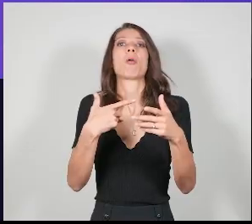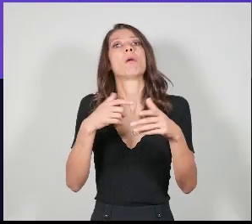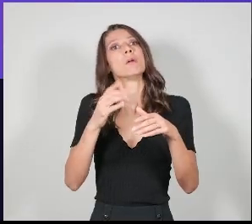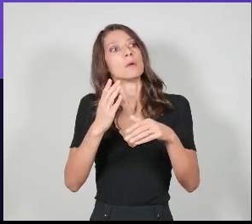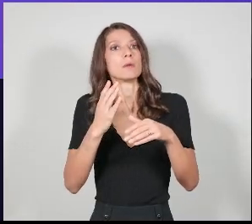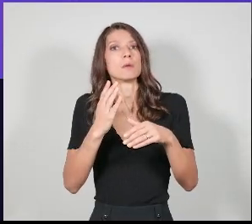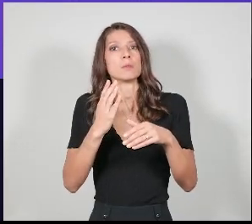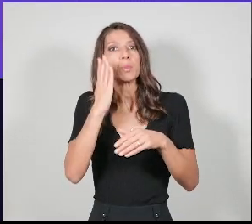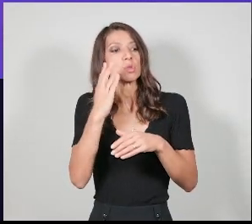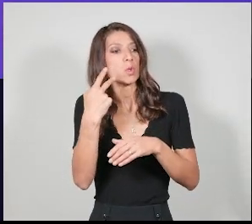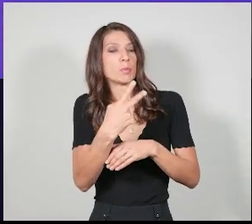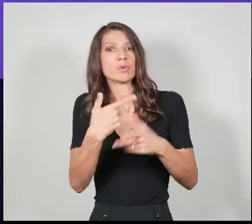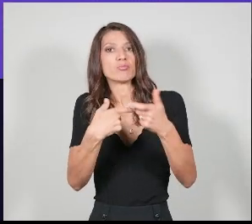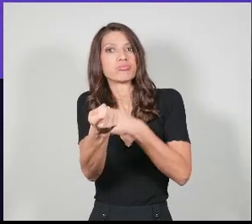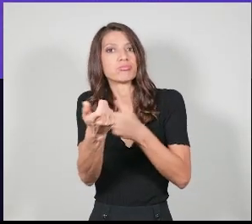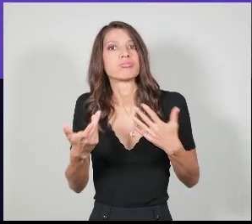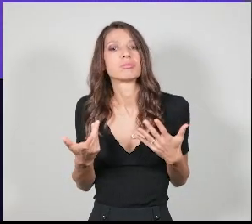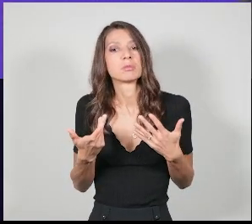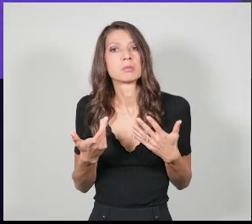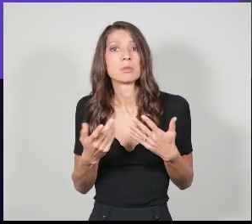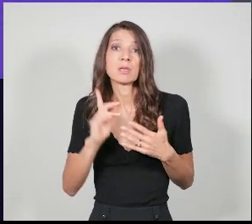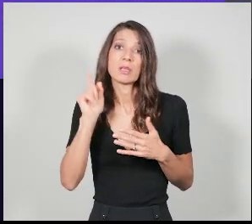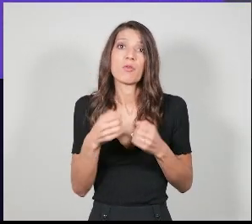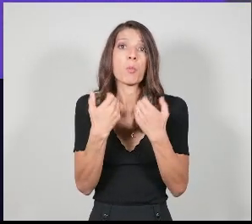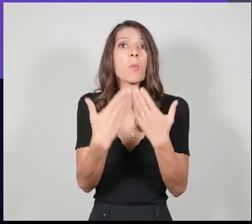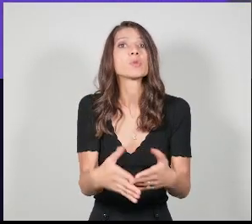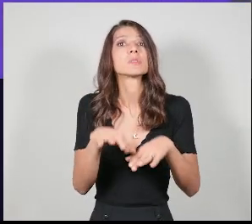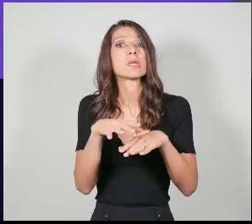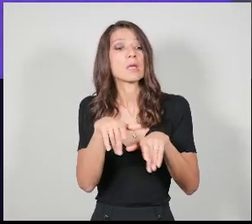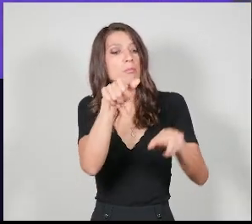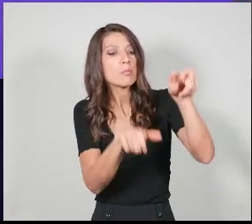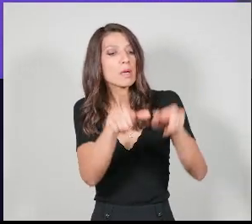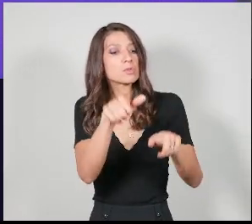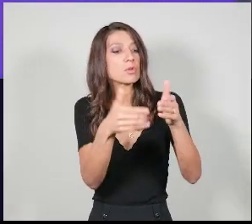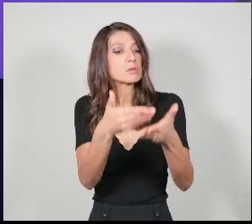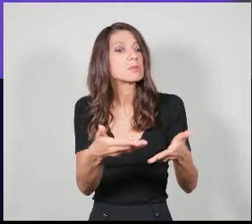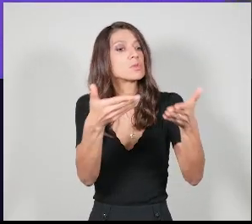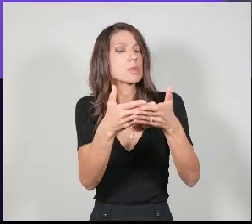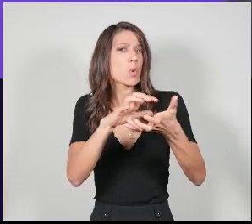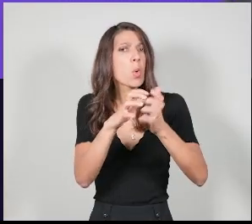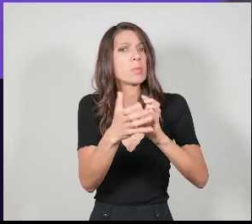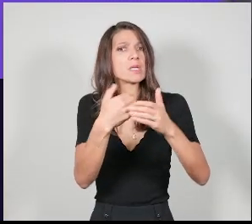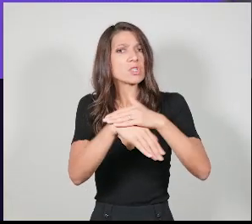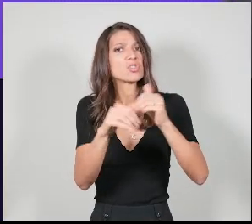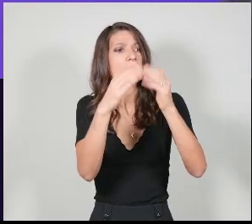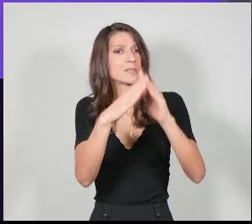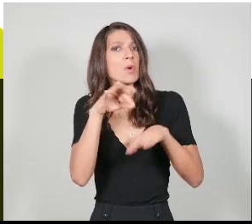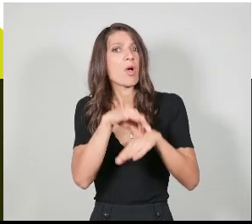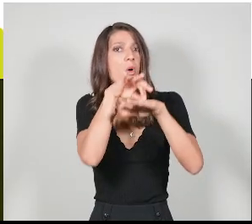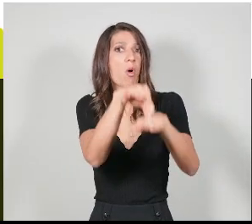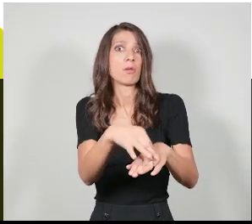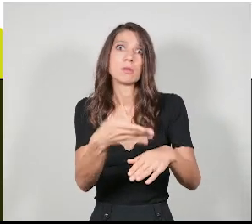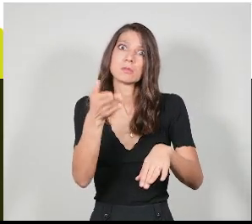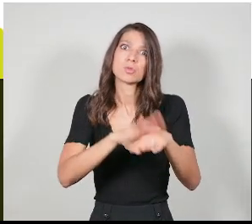veut augmenter les capacités d'accompagnement de situations complexes à domicile, effectivement, ça demande des conditions extrêmement